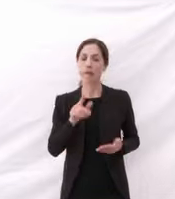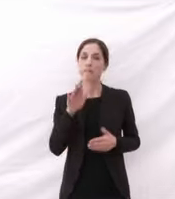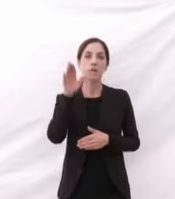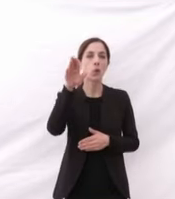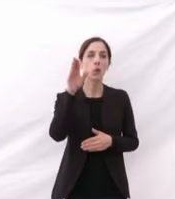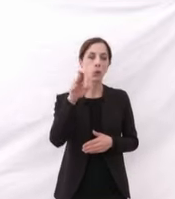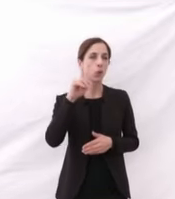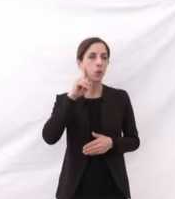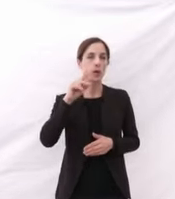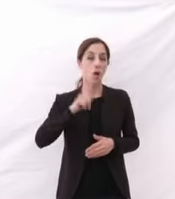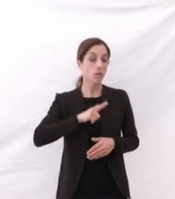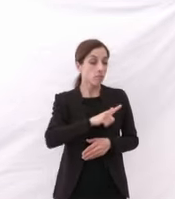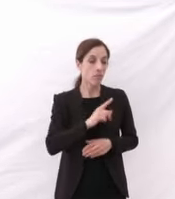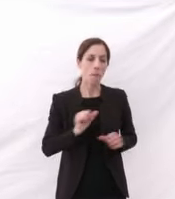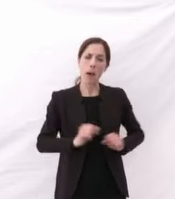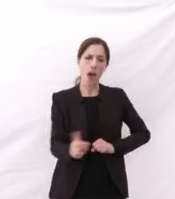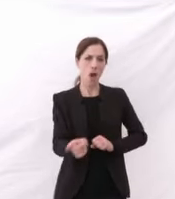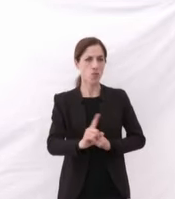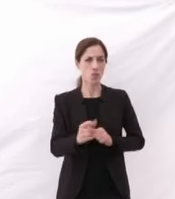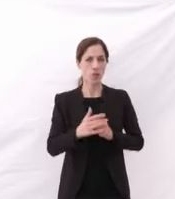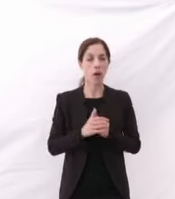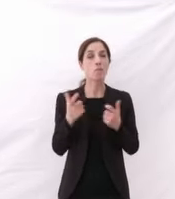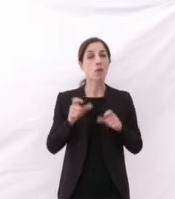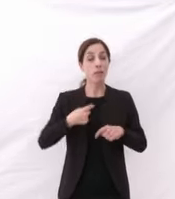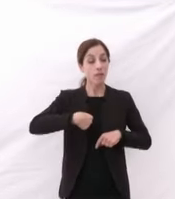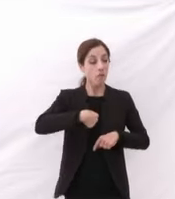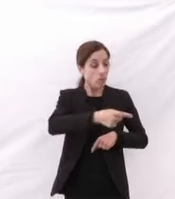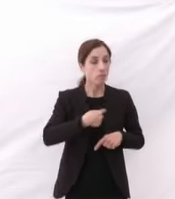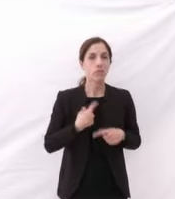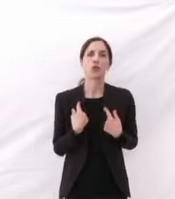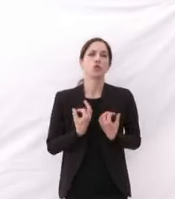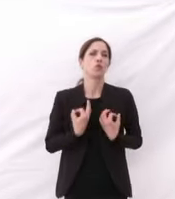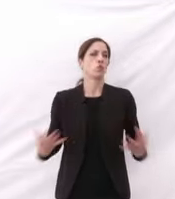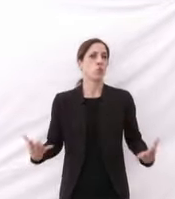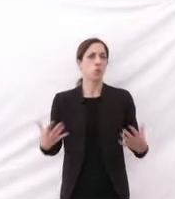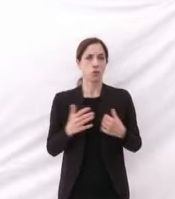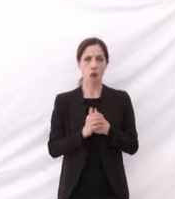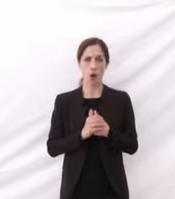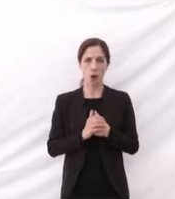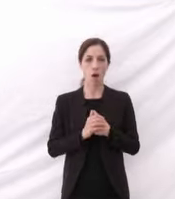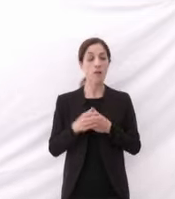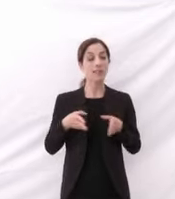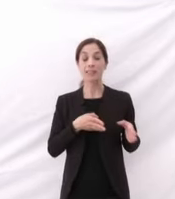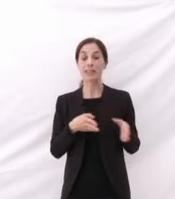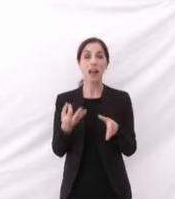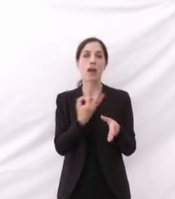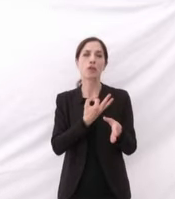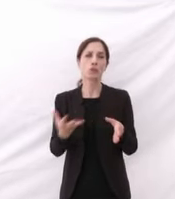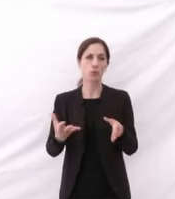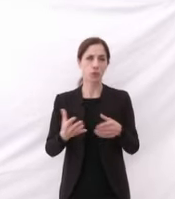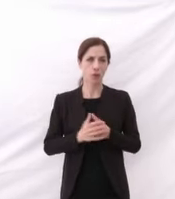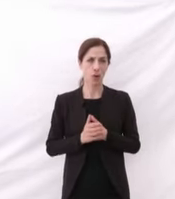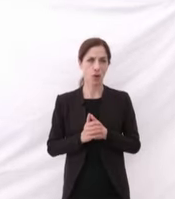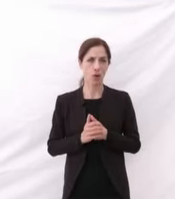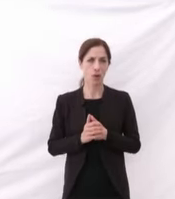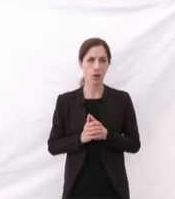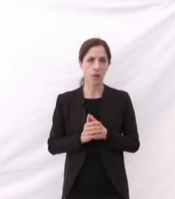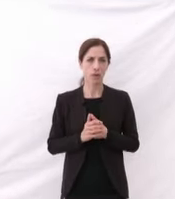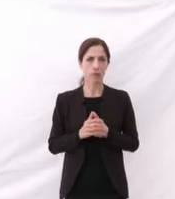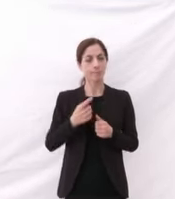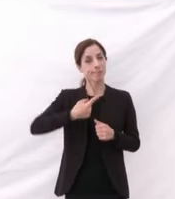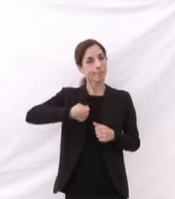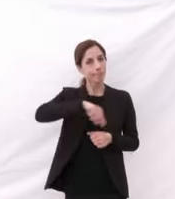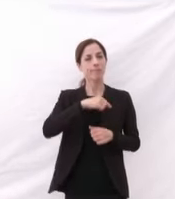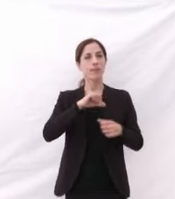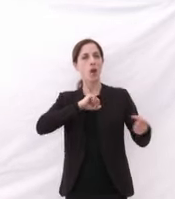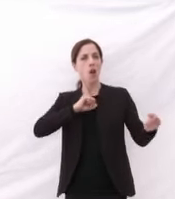avvenire, perché siamo nel giusto, nella via giusta. Noi